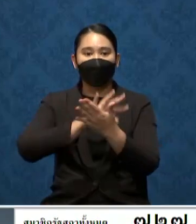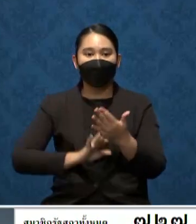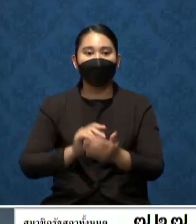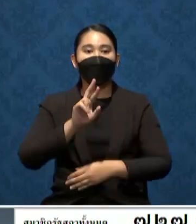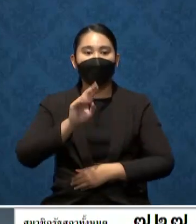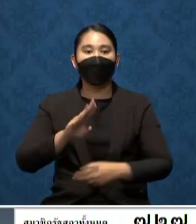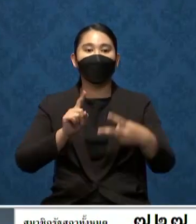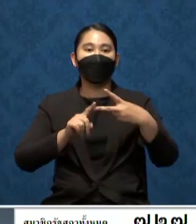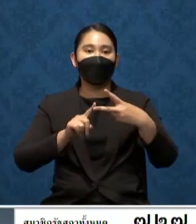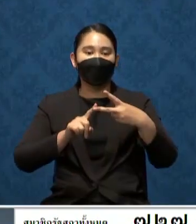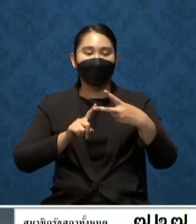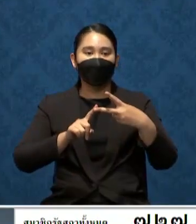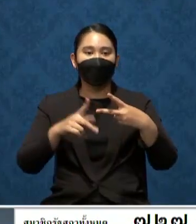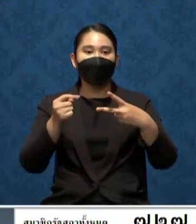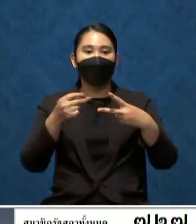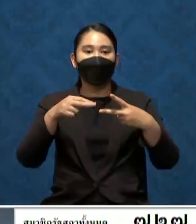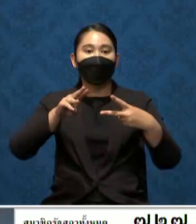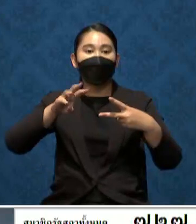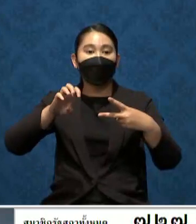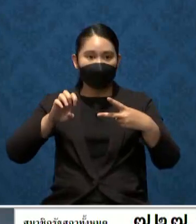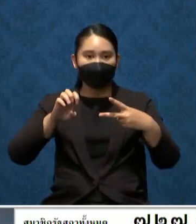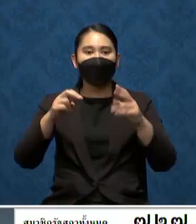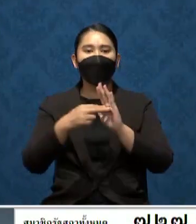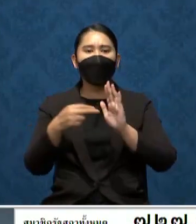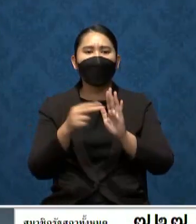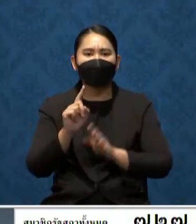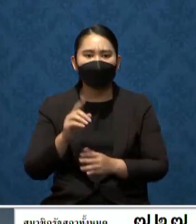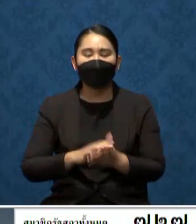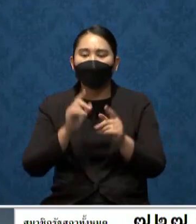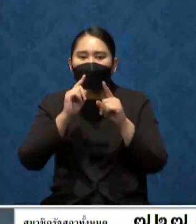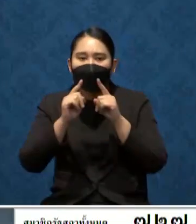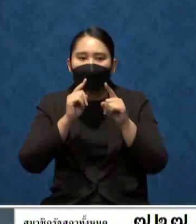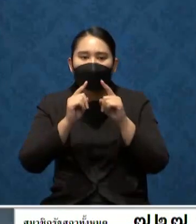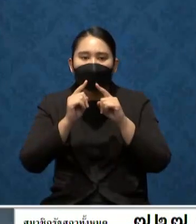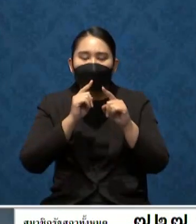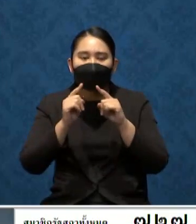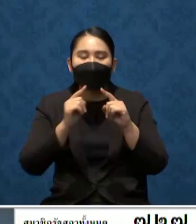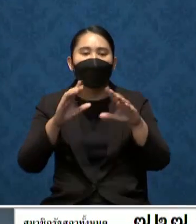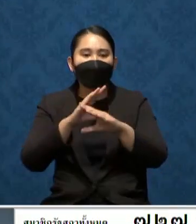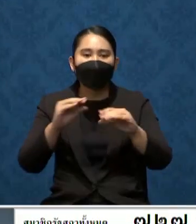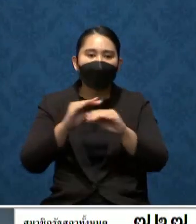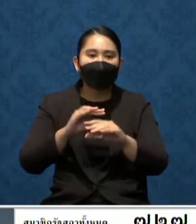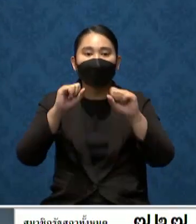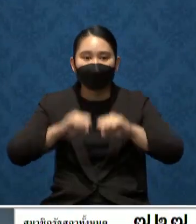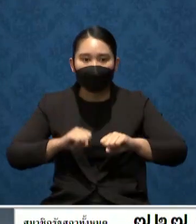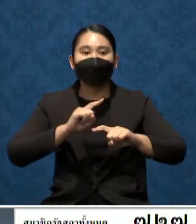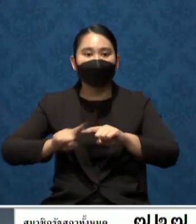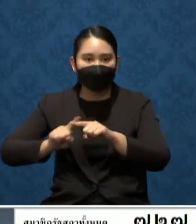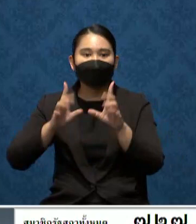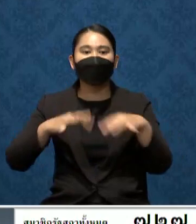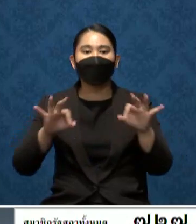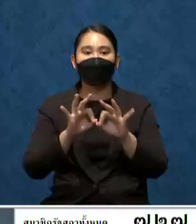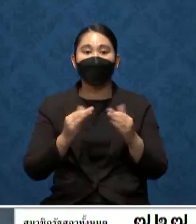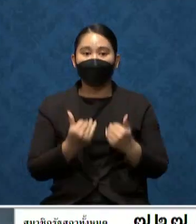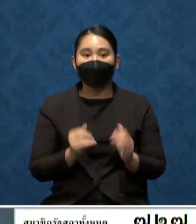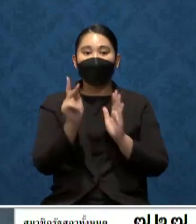วินิยมคำว่าทวินิยมนี่ก็คือว่าเราจะไปตกลงไปเจรจาอะไรกันก็แล้วแต่เราจะต้องมีกฎหมายภายในประเท